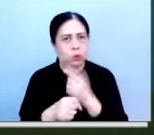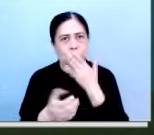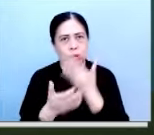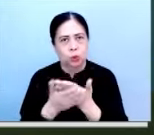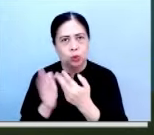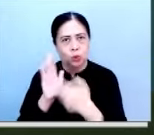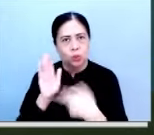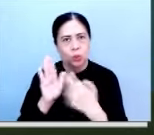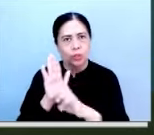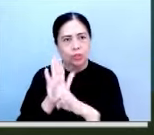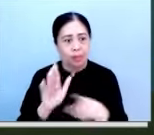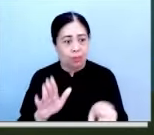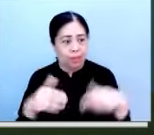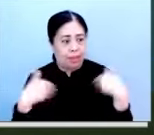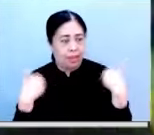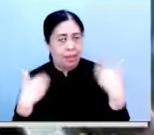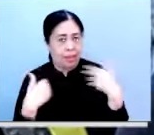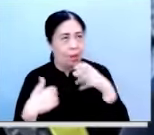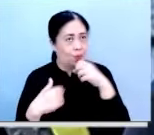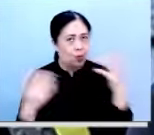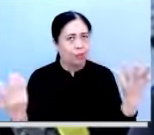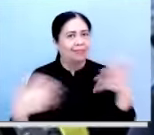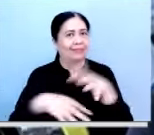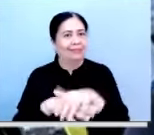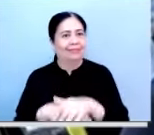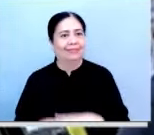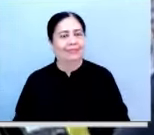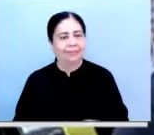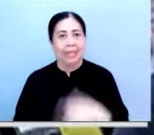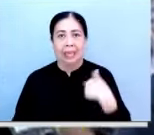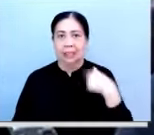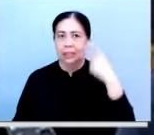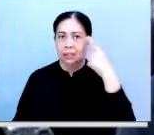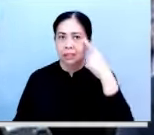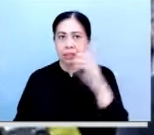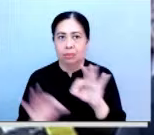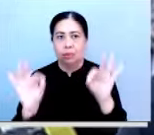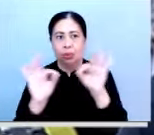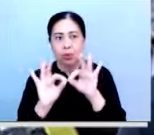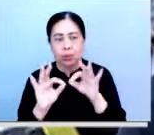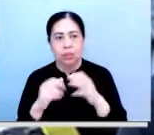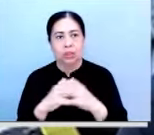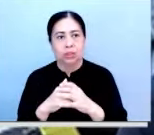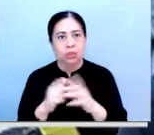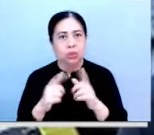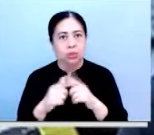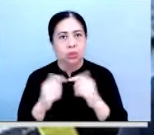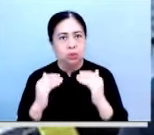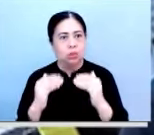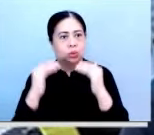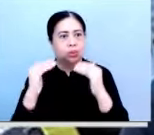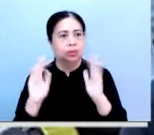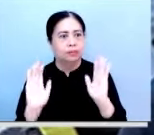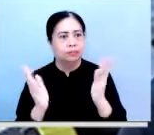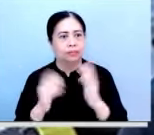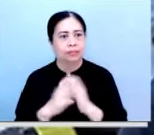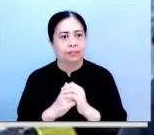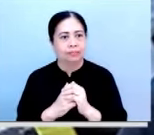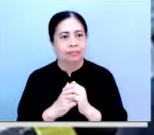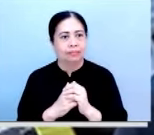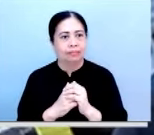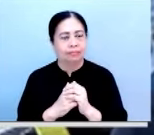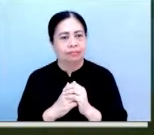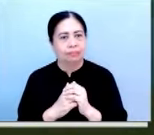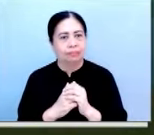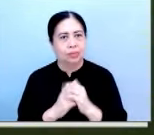sa mga mas batang miyembro ng team. I think it's important to step up in kind of like a role